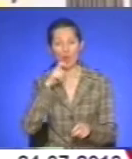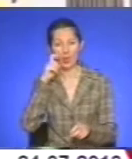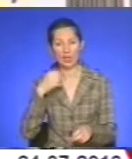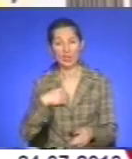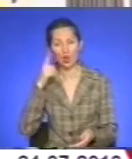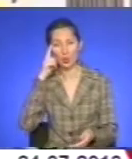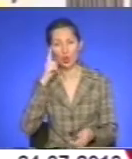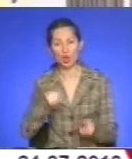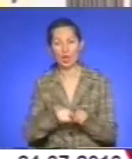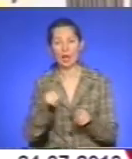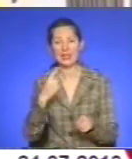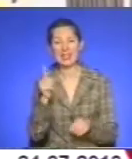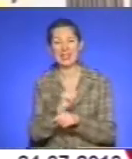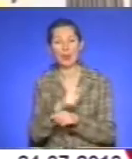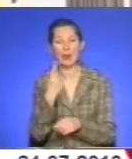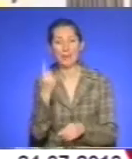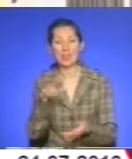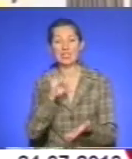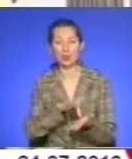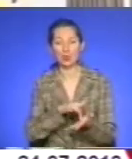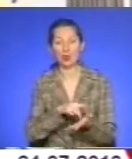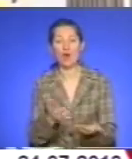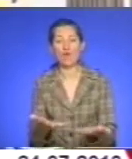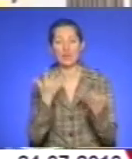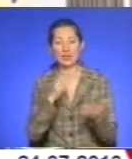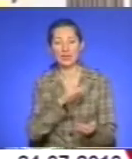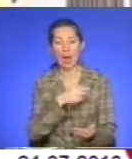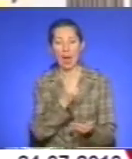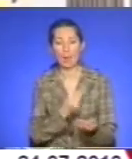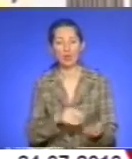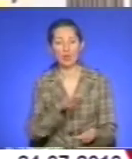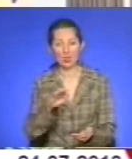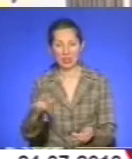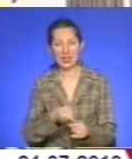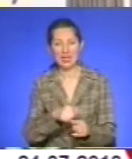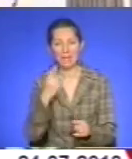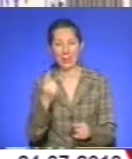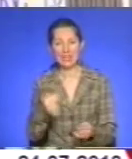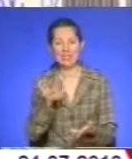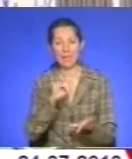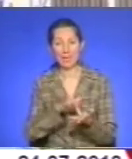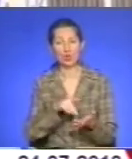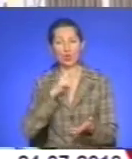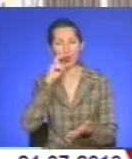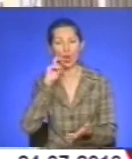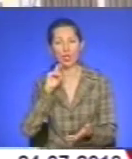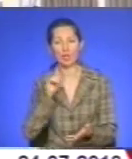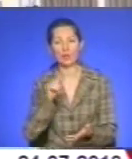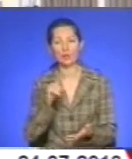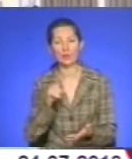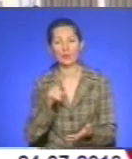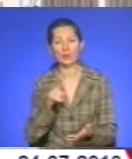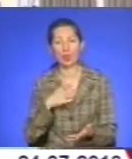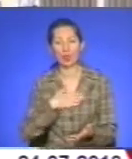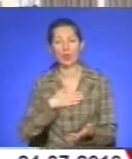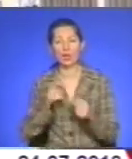Тернопіль – перше місто, саме висвітлення малюнків дітей. Це перше місто в Україні, напевно, що, ну, у всякому випадку, по